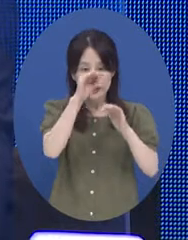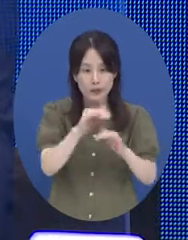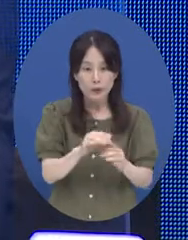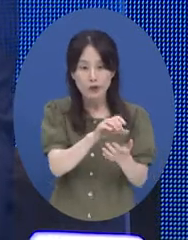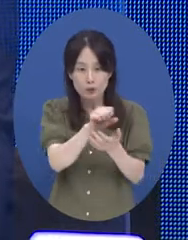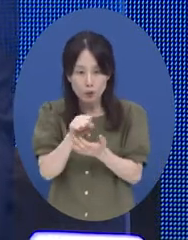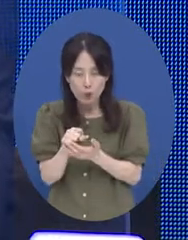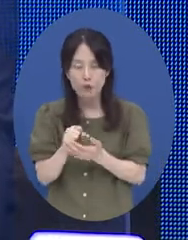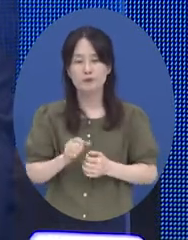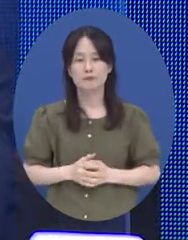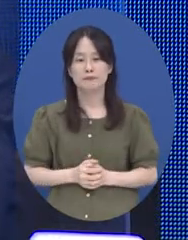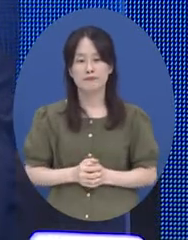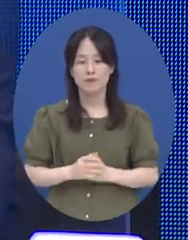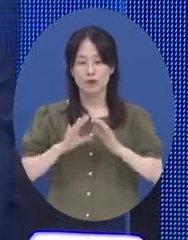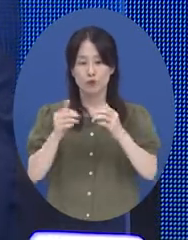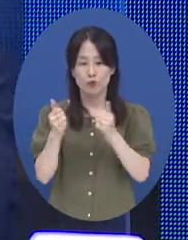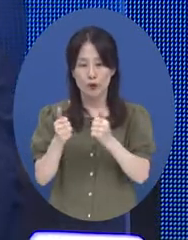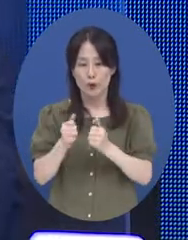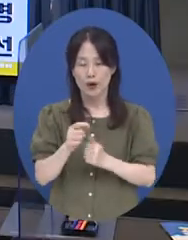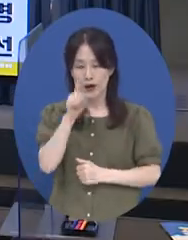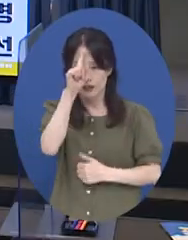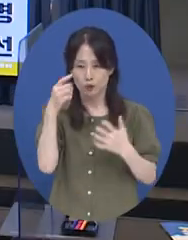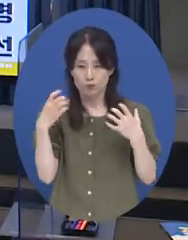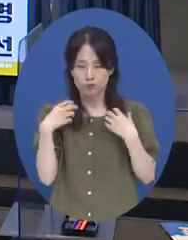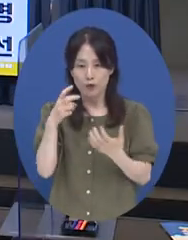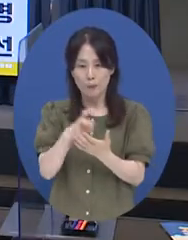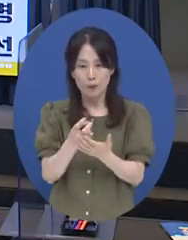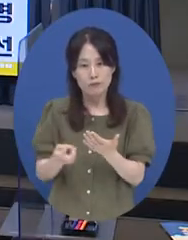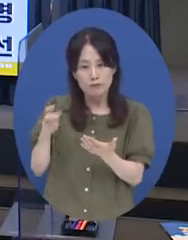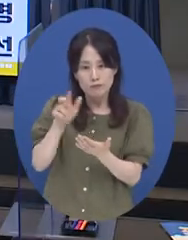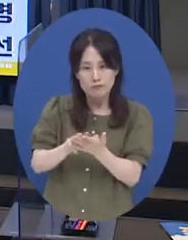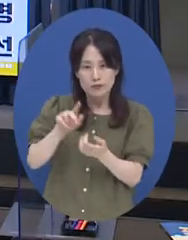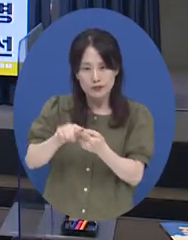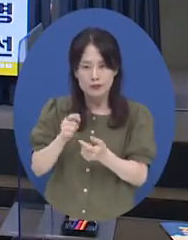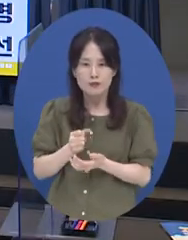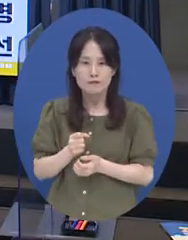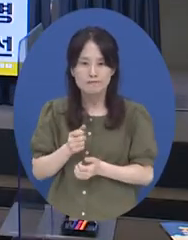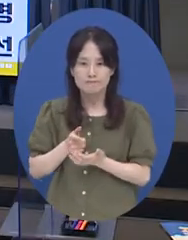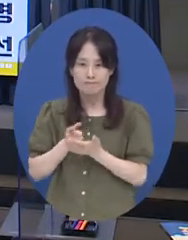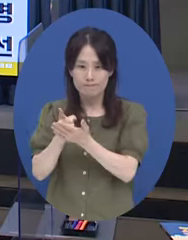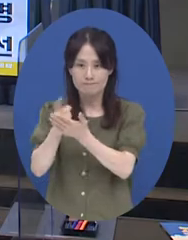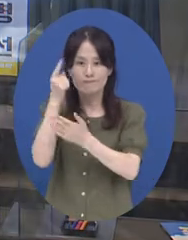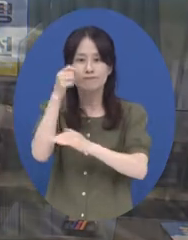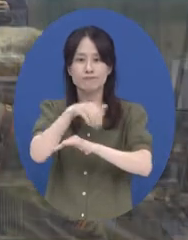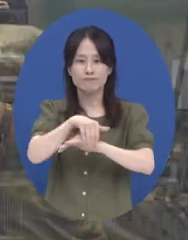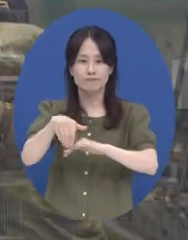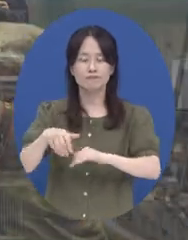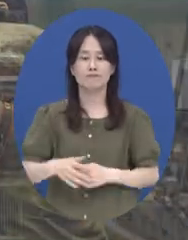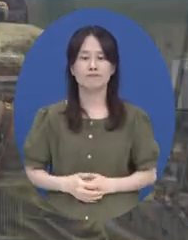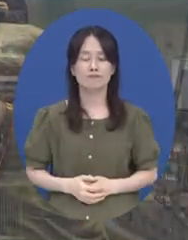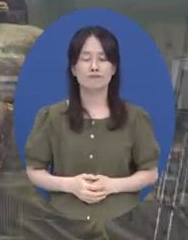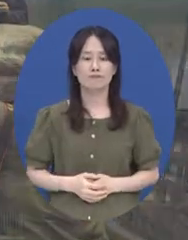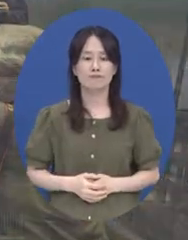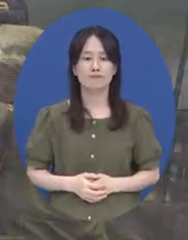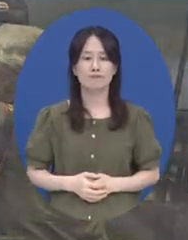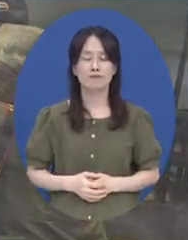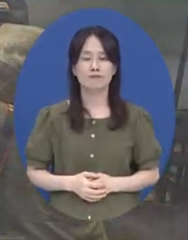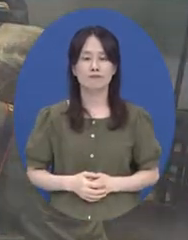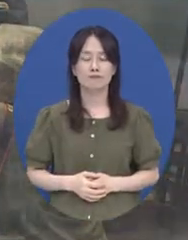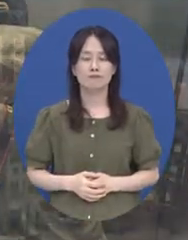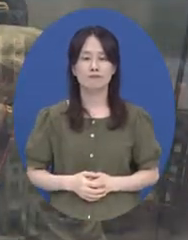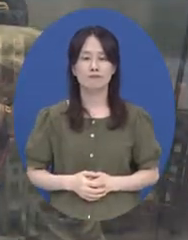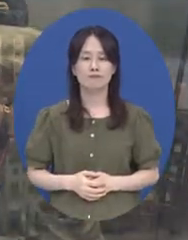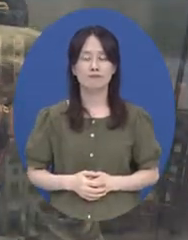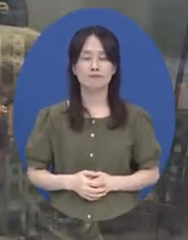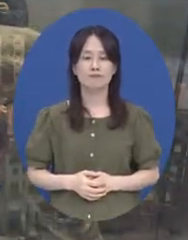의견들을 적극 검토해 국회와 중앙정부의 법제화 등을 적극 건의해 나갈 계획입니다. 경기지TV 구영슬입니다.